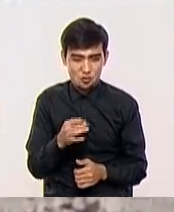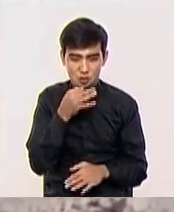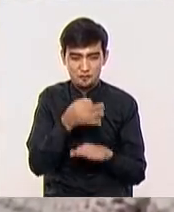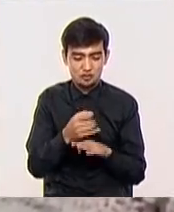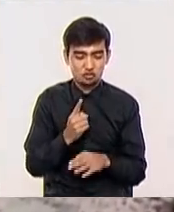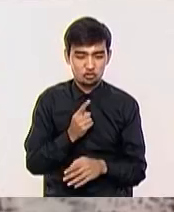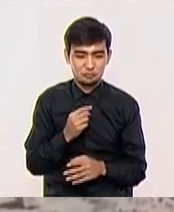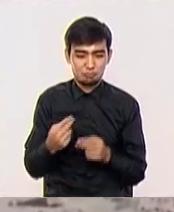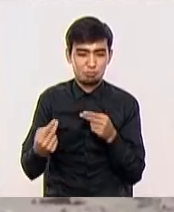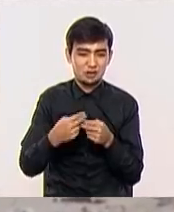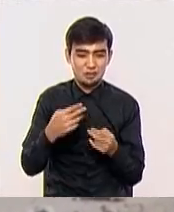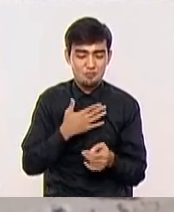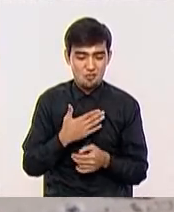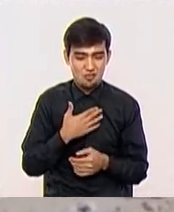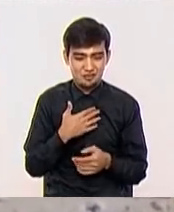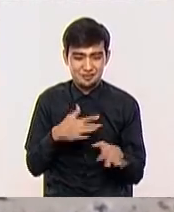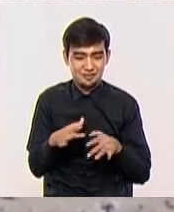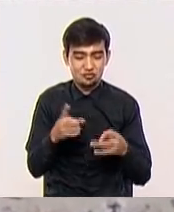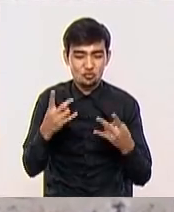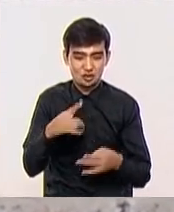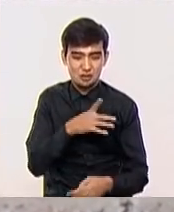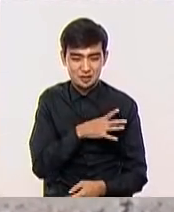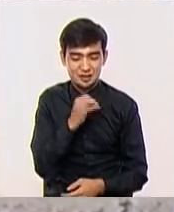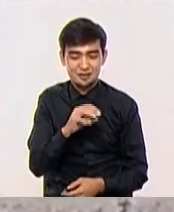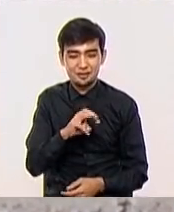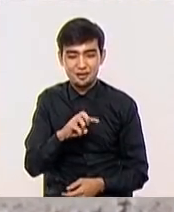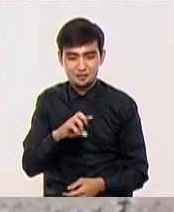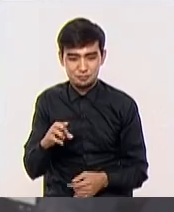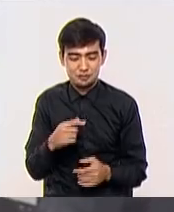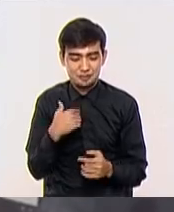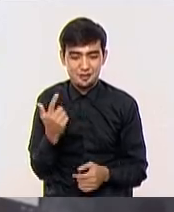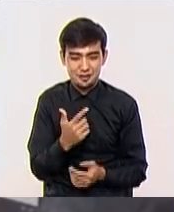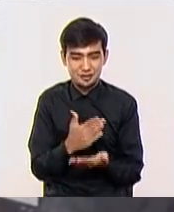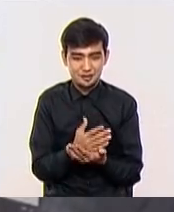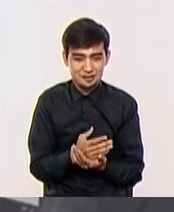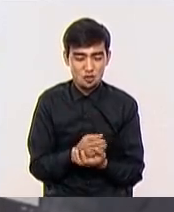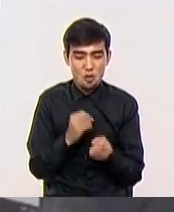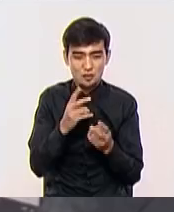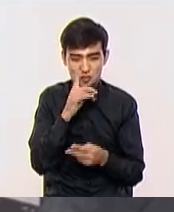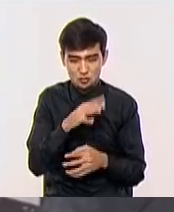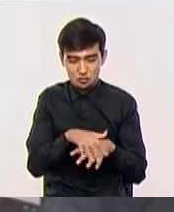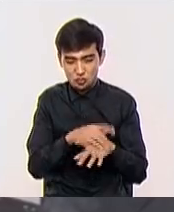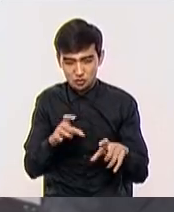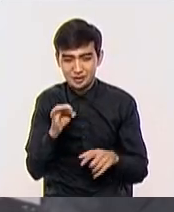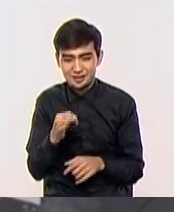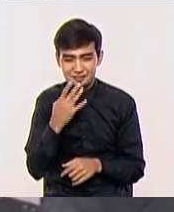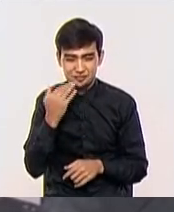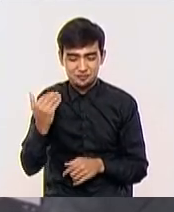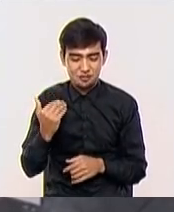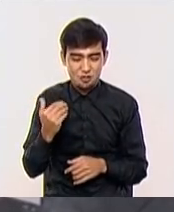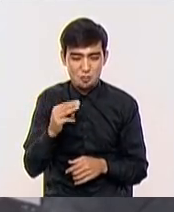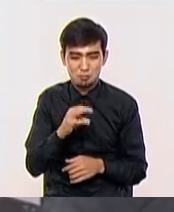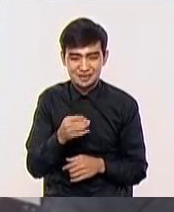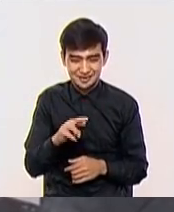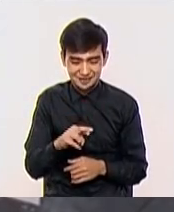на невмешательство в дела Афганистана. Он заверил, что талибы гарантируют безопасность граждан и иностранных миссий в Кабуле, а